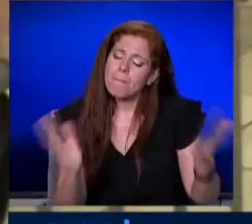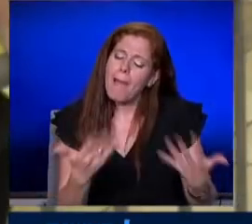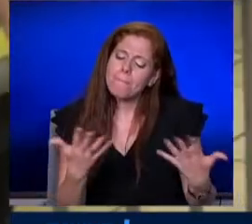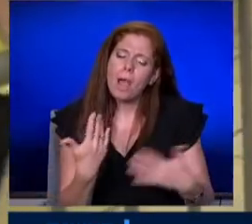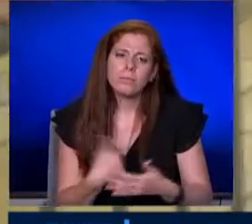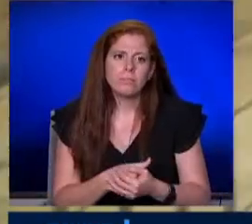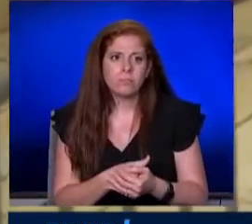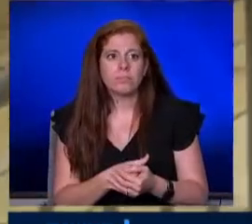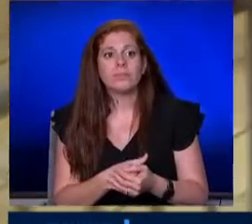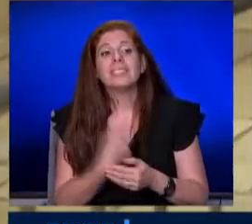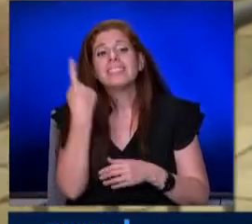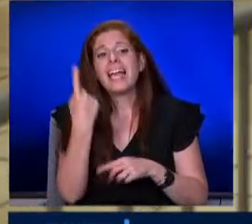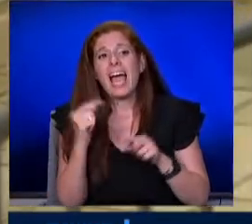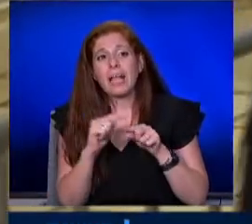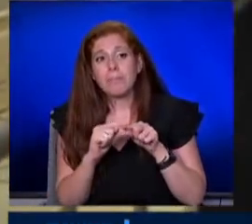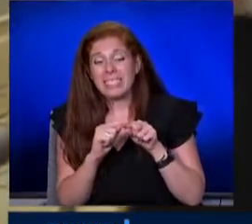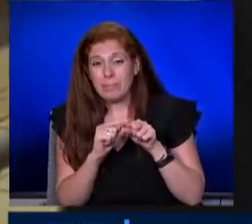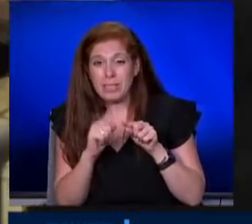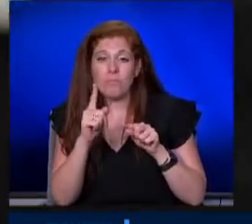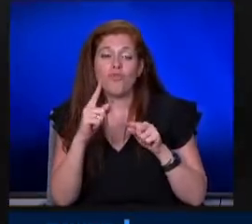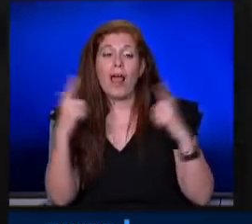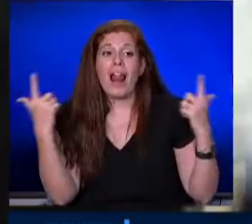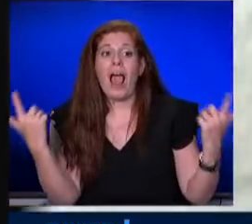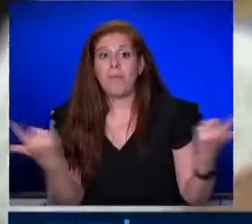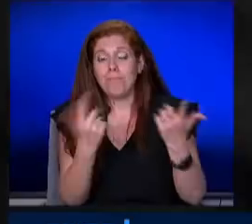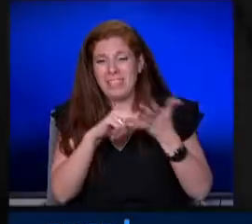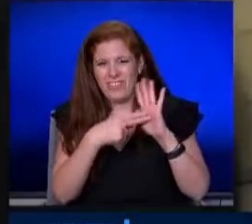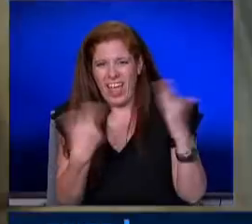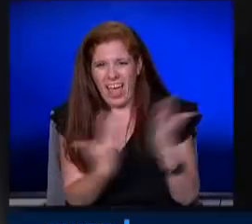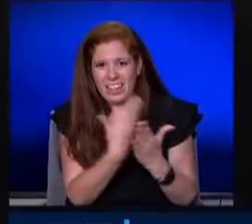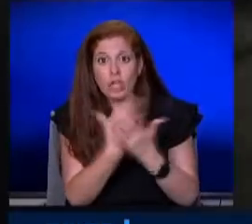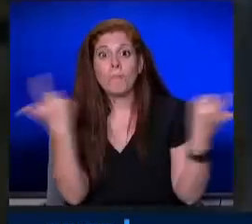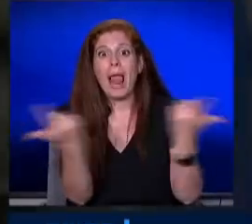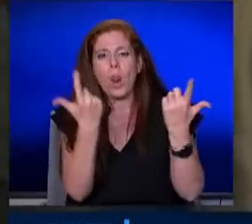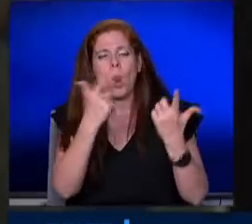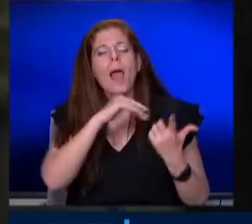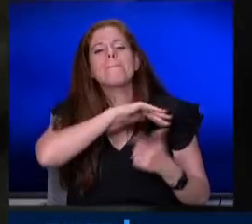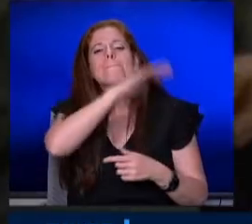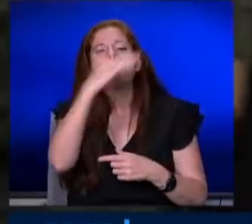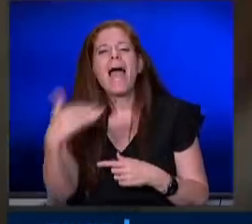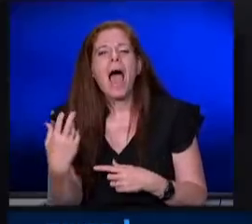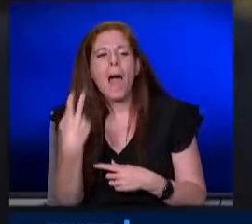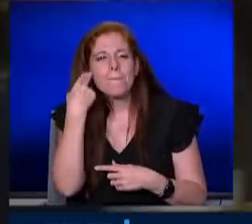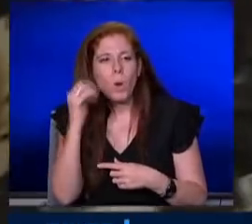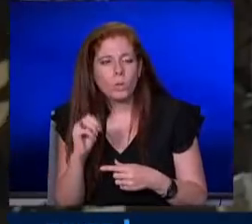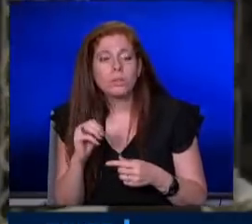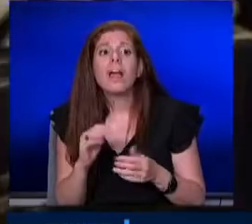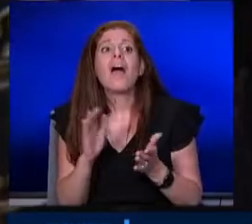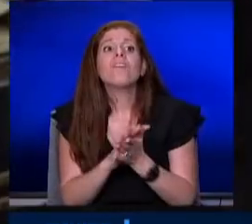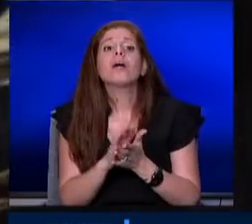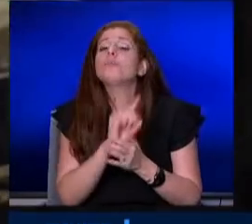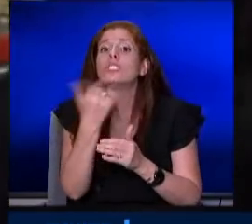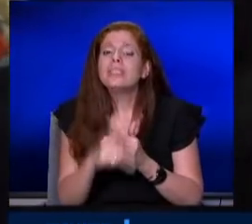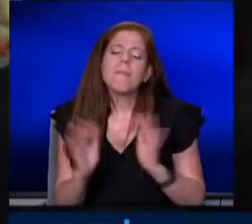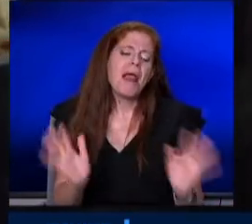להתקדם. זה אחד מסממני המתווה החדש של הילולת רבי שמעון בר יוחאי במירון. חברים, בוא מי שפה לא להתקדם, שלא מסף של לחץ, נא להתקדם.